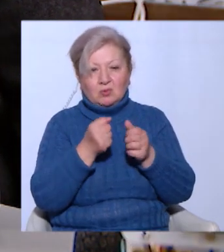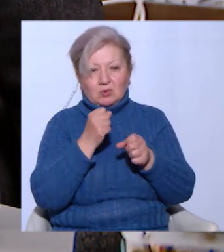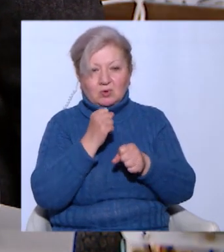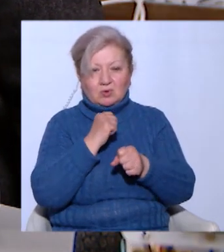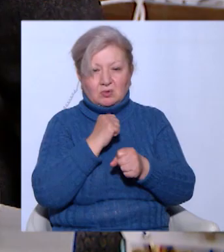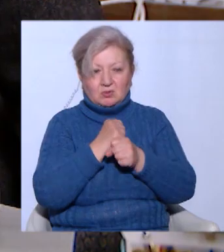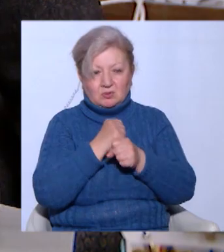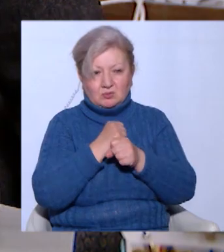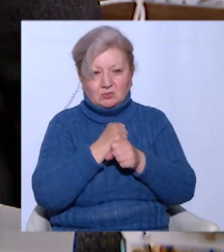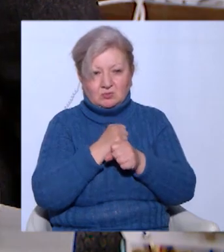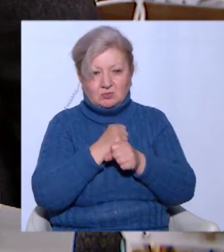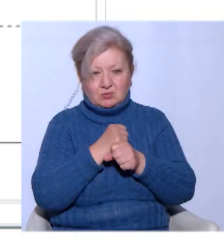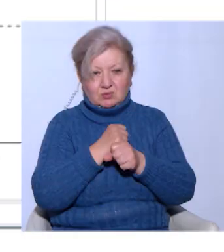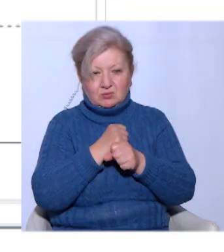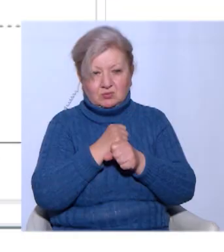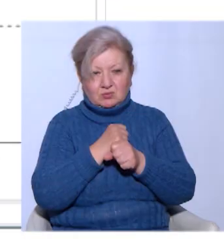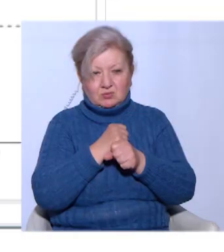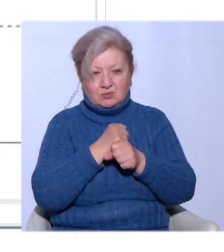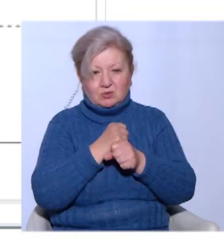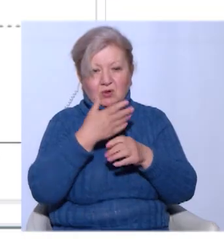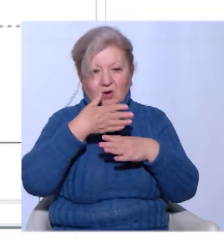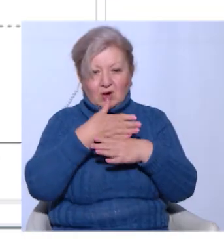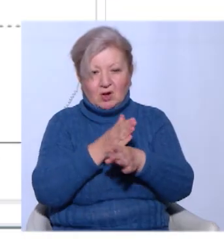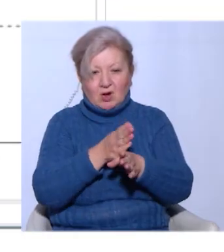თანაბარაჩქარებული მოძრაობის დროს. მოდი ასე მოვიქცეთ.